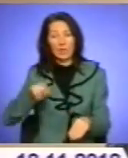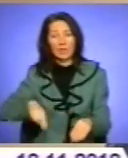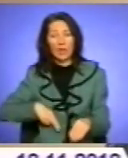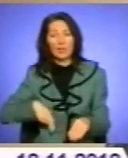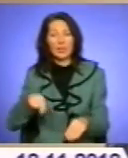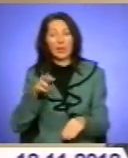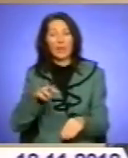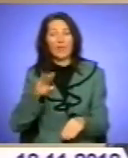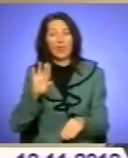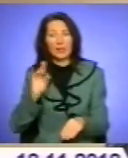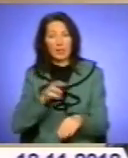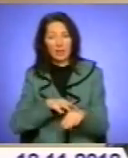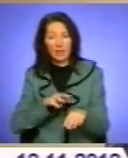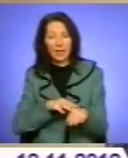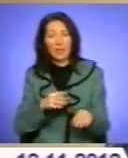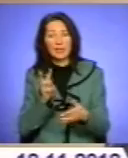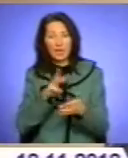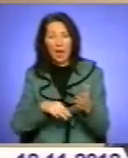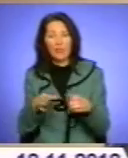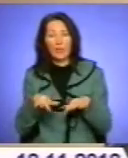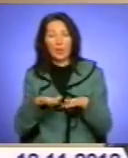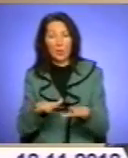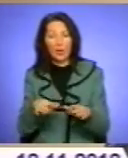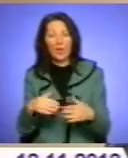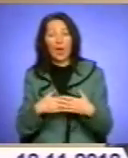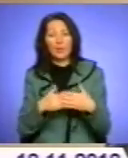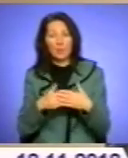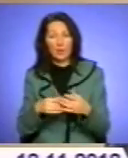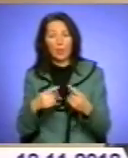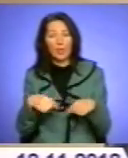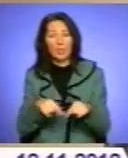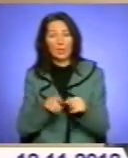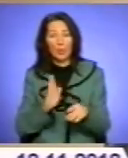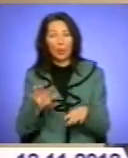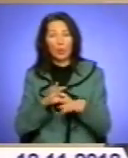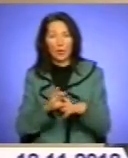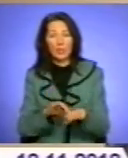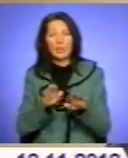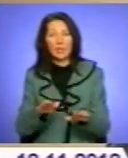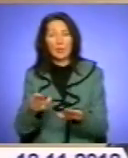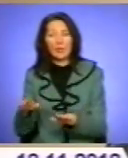страховыми компаниями, общественными организациями. Будут проводиться на местах в